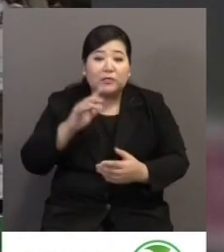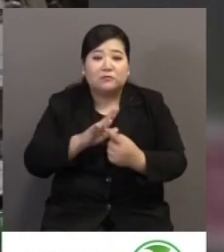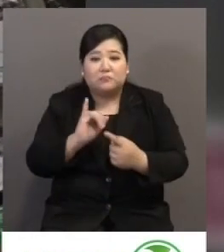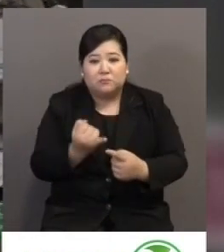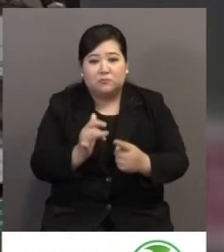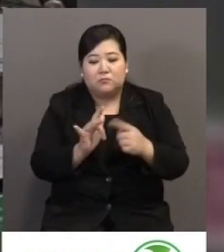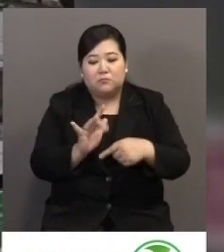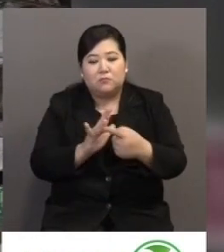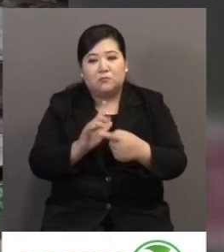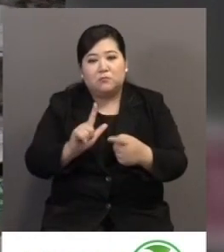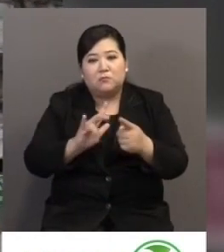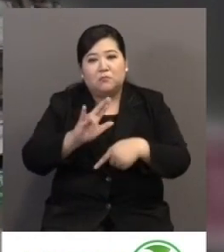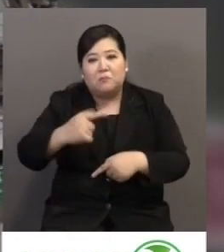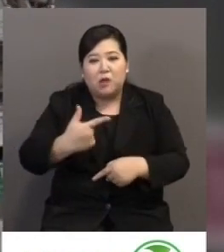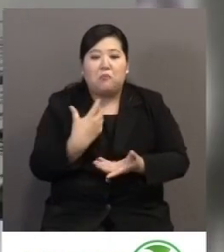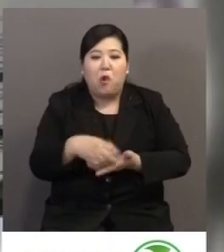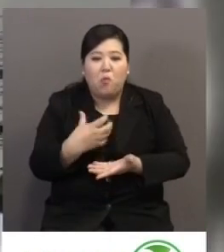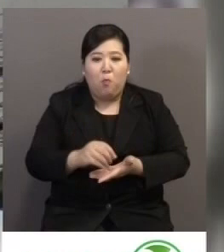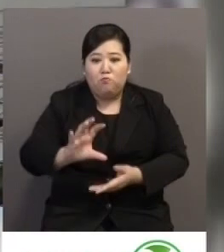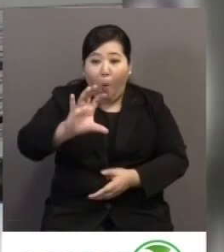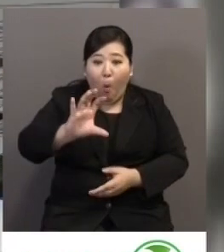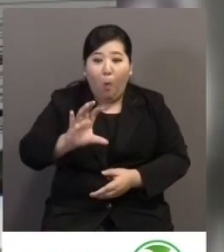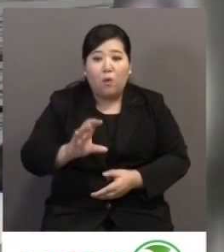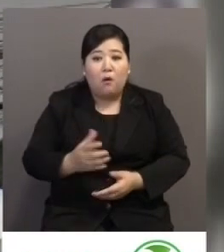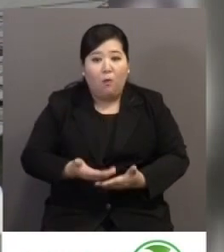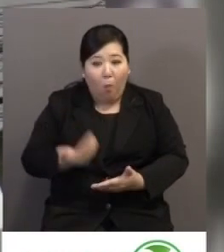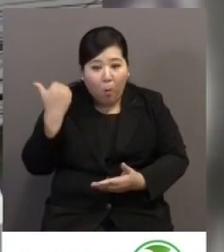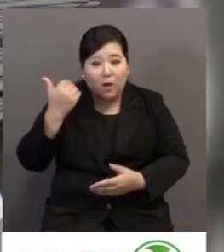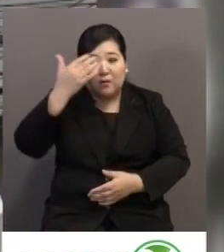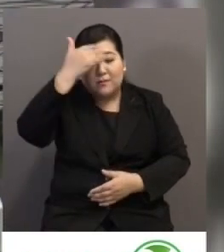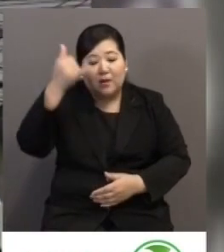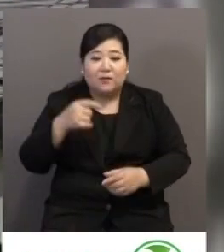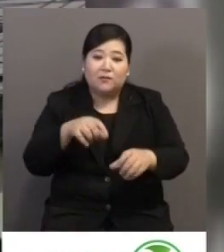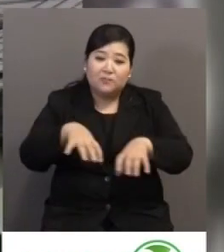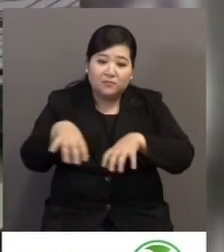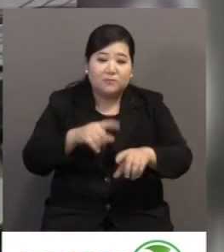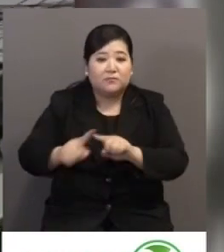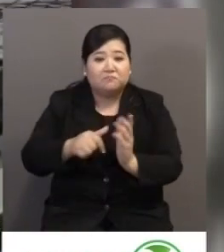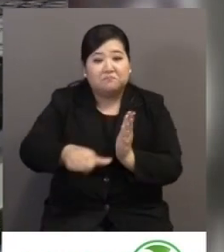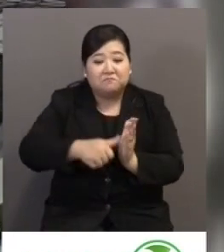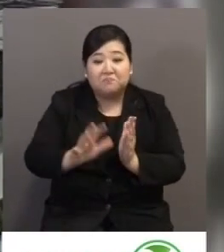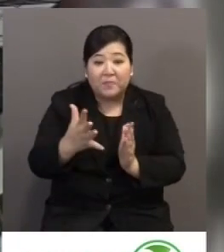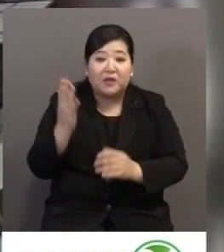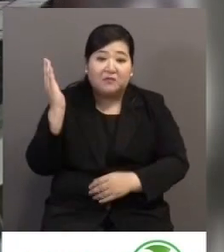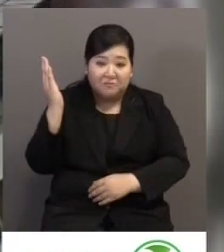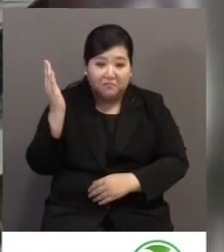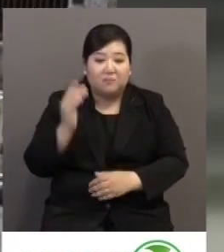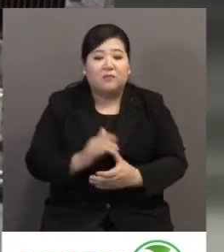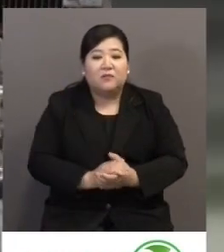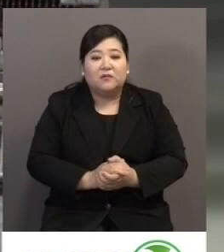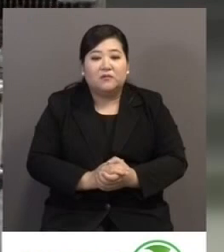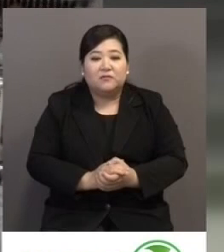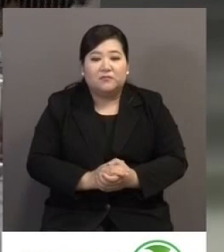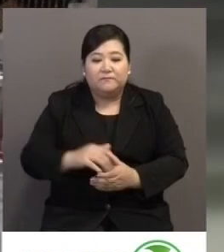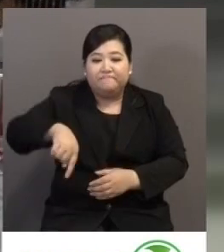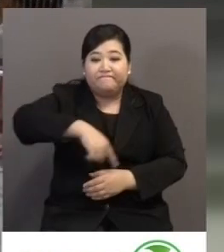มีมูลค่าสูงมากค่ะก็ทำให้หลายคนนี่ฮือฮากับความร่ำรวยจากธุรกิจความงามเลยทีเดียวดังนั้นถ้าเราไปดูนะคะอาณาจักรเจนเล้ง